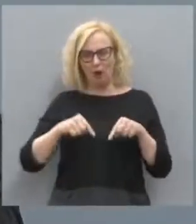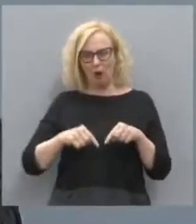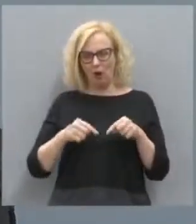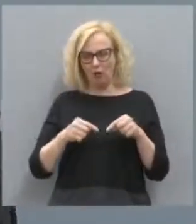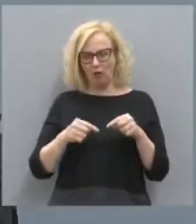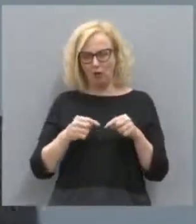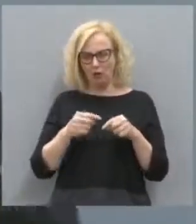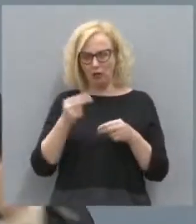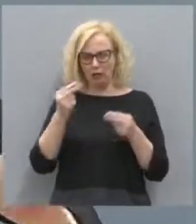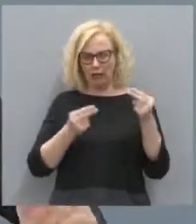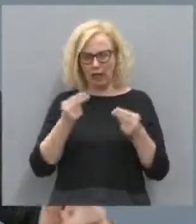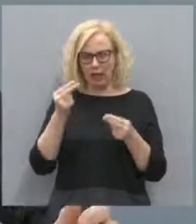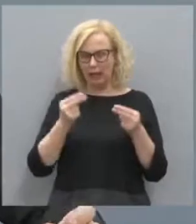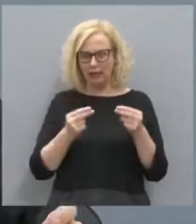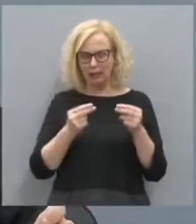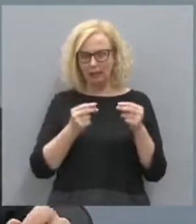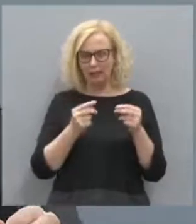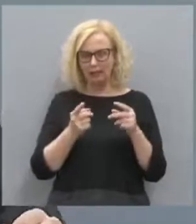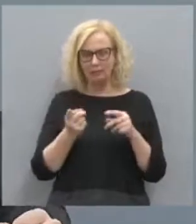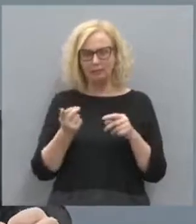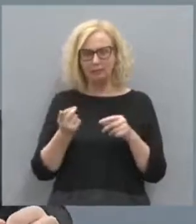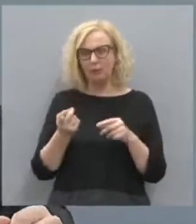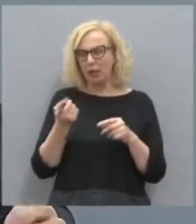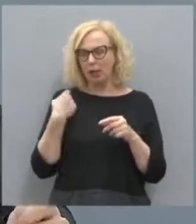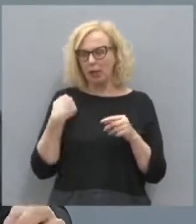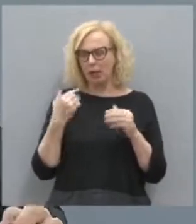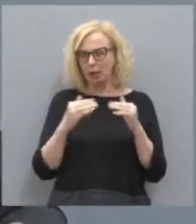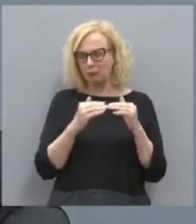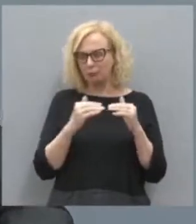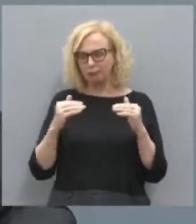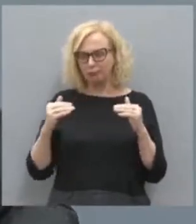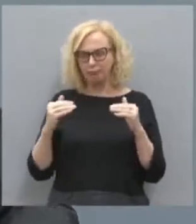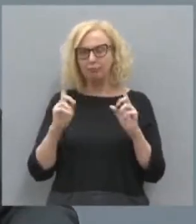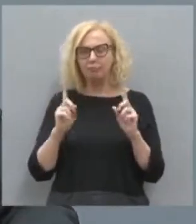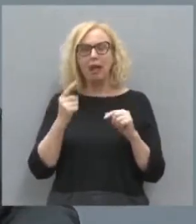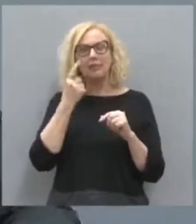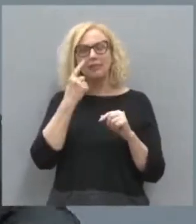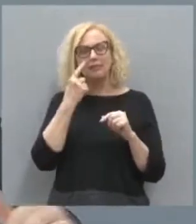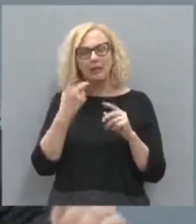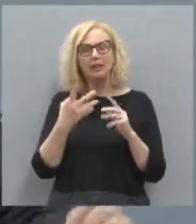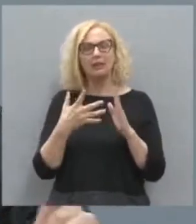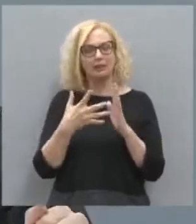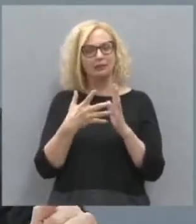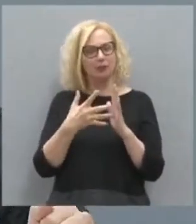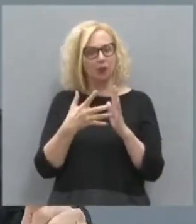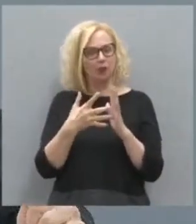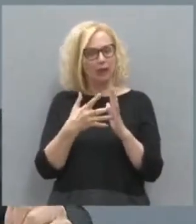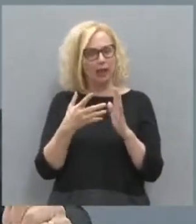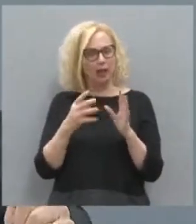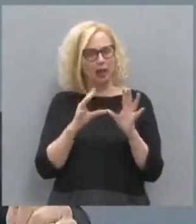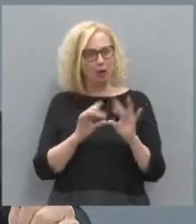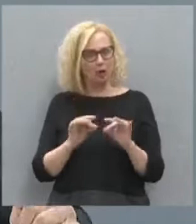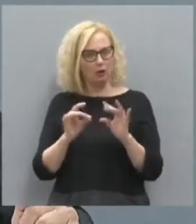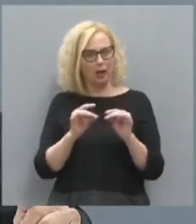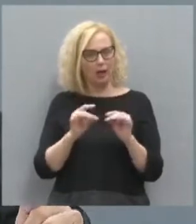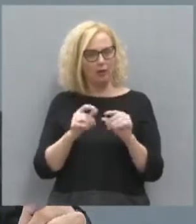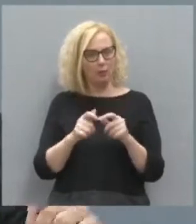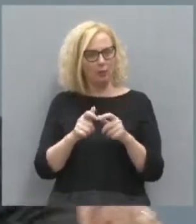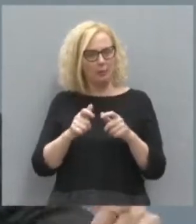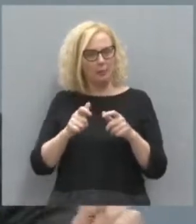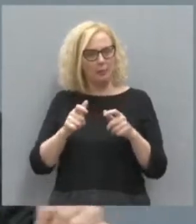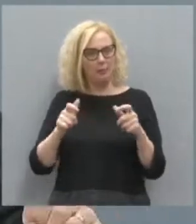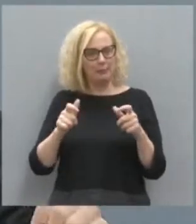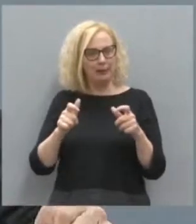dati costanti rispetto a ieri ma comunque dati che evidenziano la criticità del contagio che è cresciuto